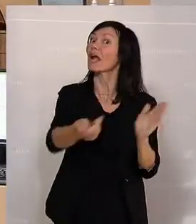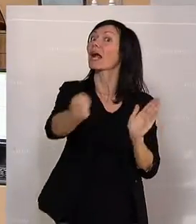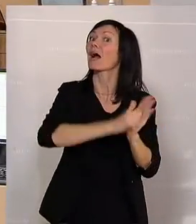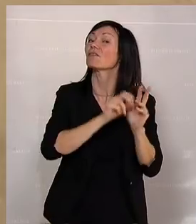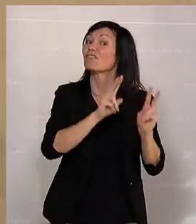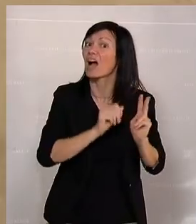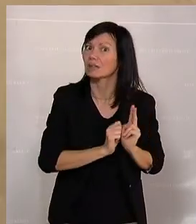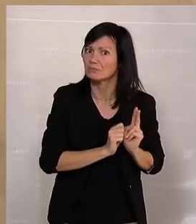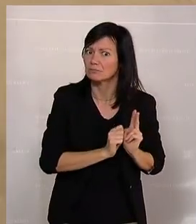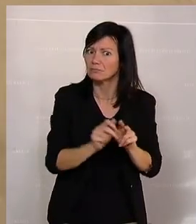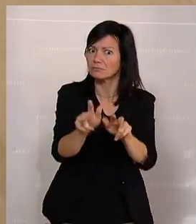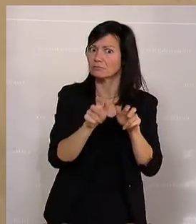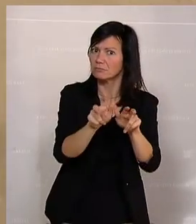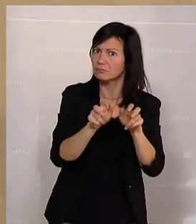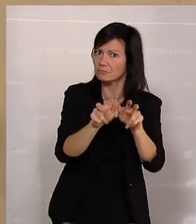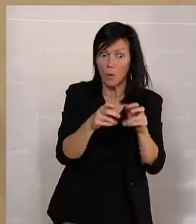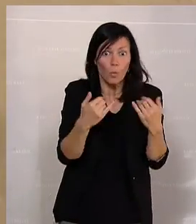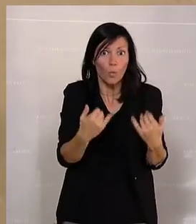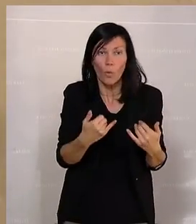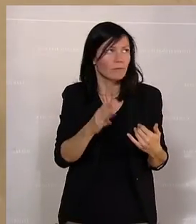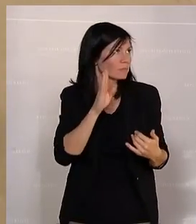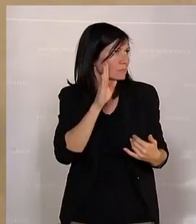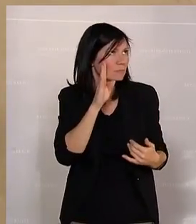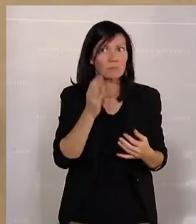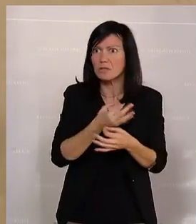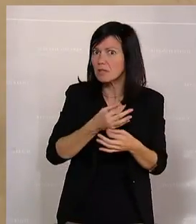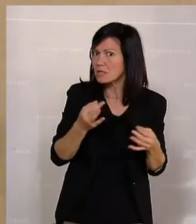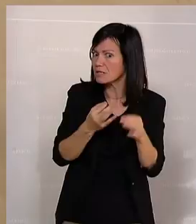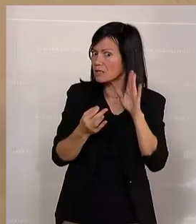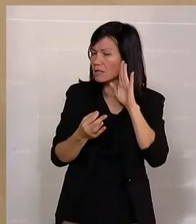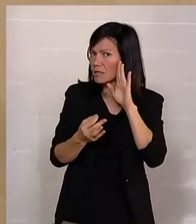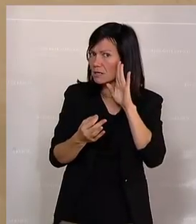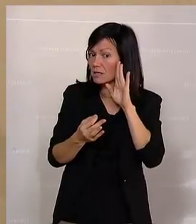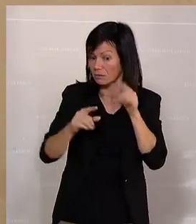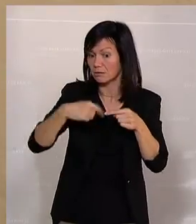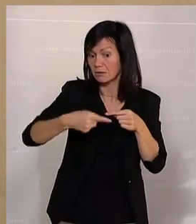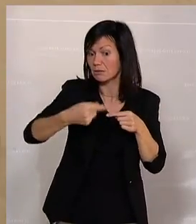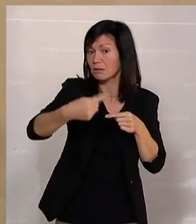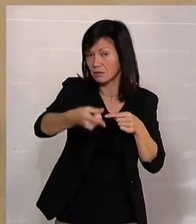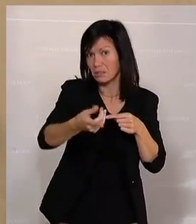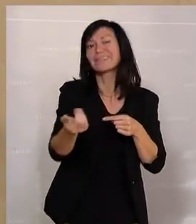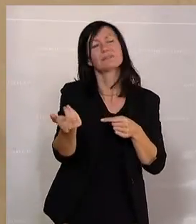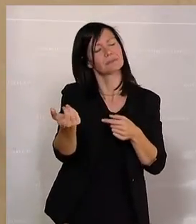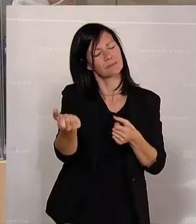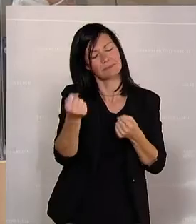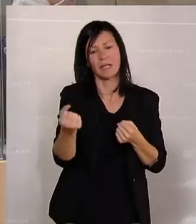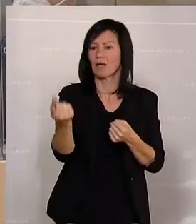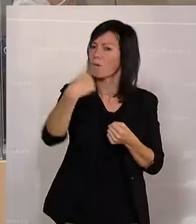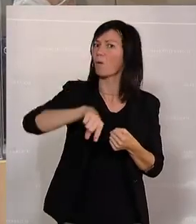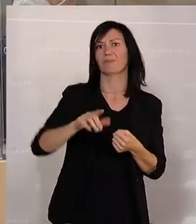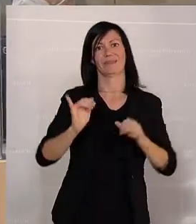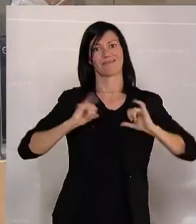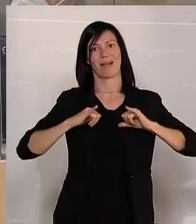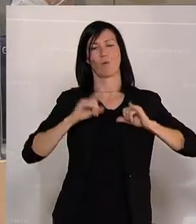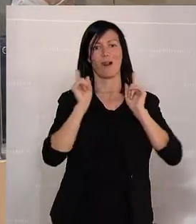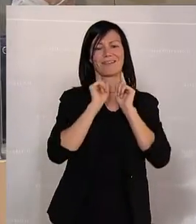dementsprechend genützt hat. Von der hört man heute noch nichts, weil das ist, was in den nächsten Ordnungstrummen drinnen stehen wird,